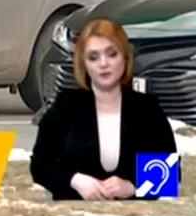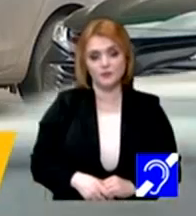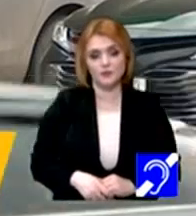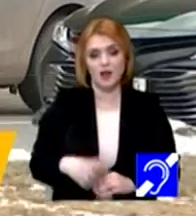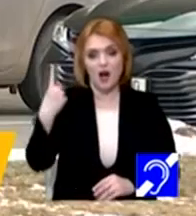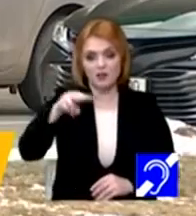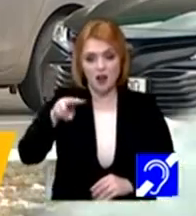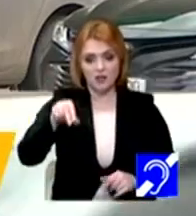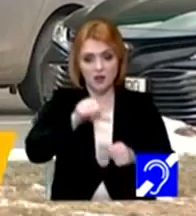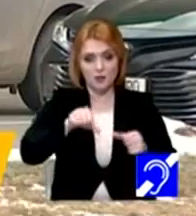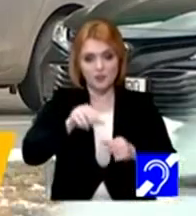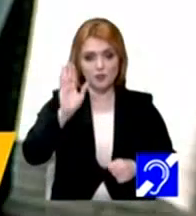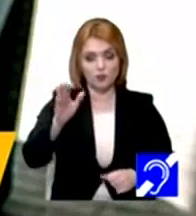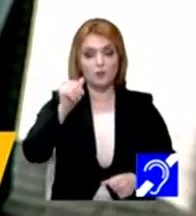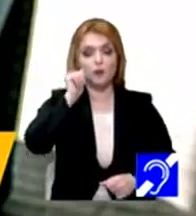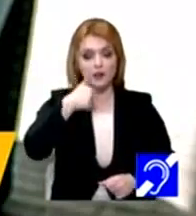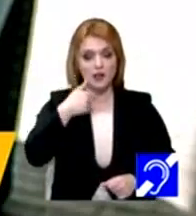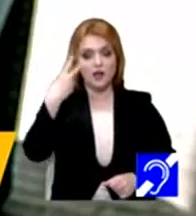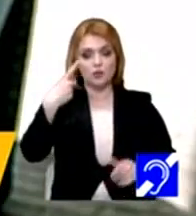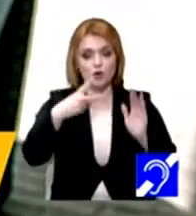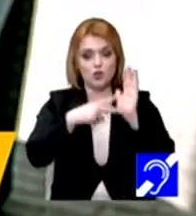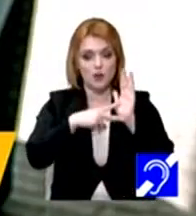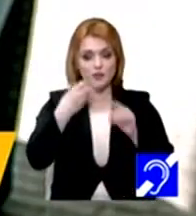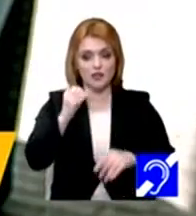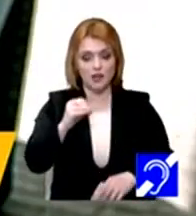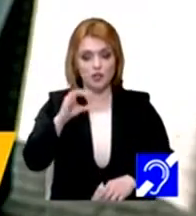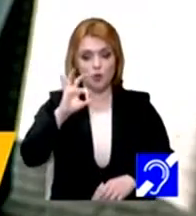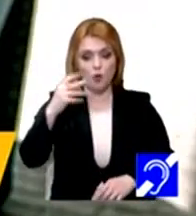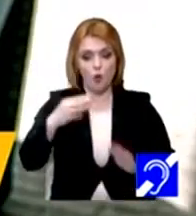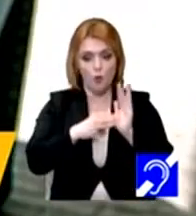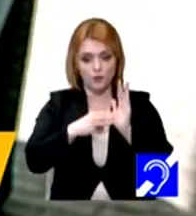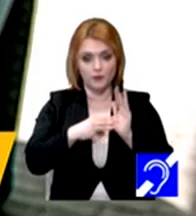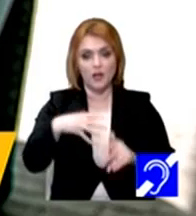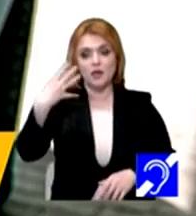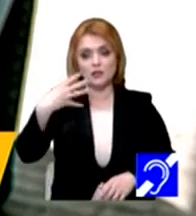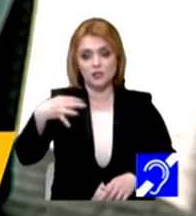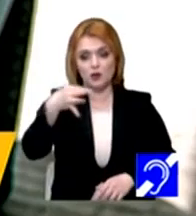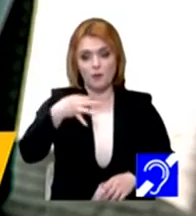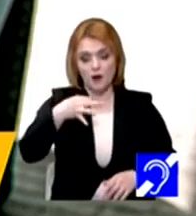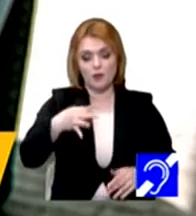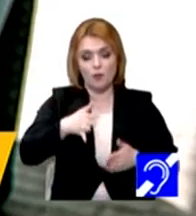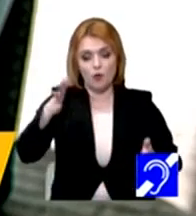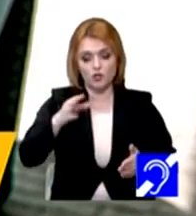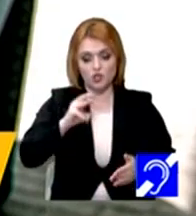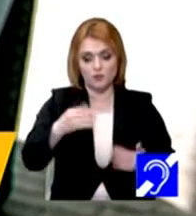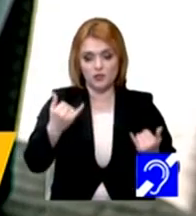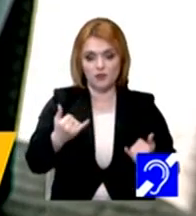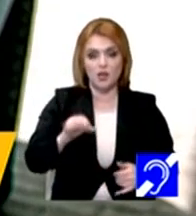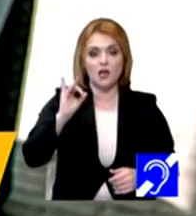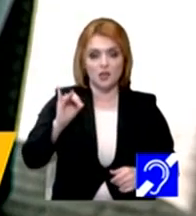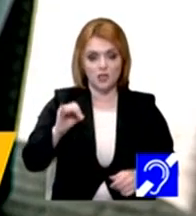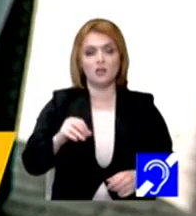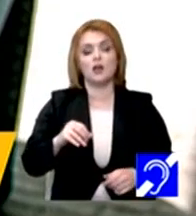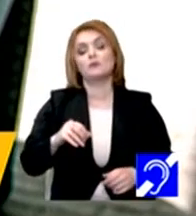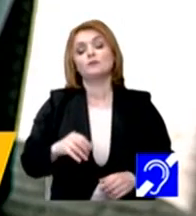Un litru de benzină va costa mâine 27 de lei și 8 bani, cu 40 de bani mai mult față de astăzi, și motorina se va scumpi